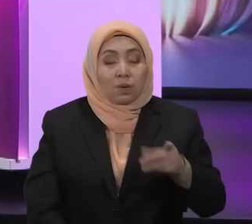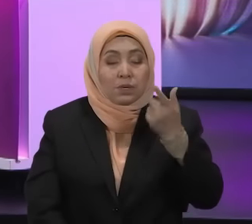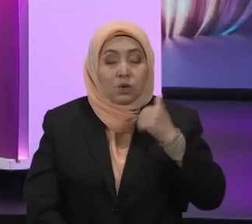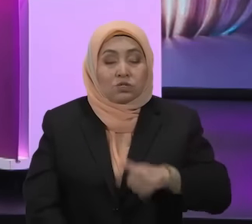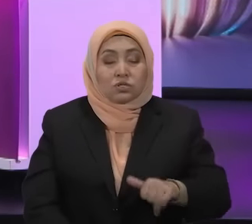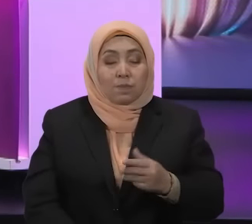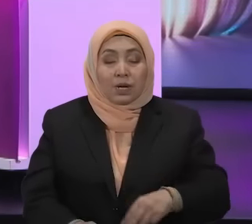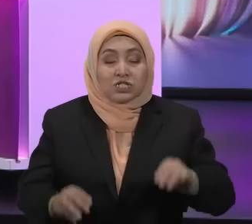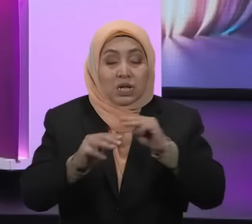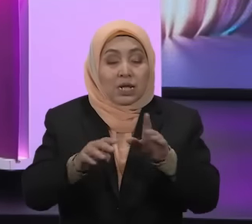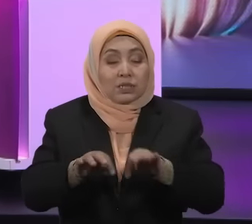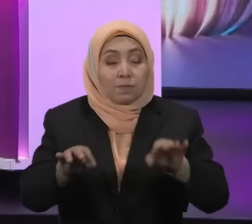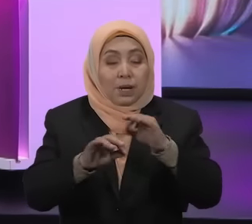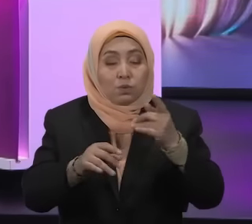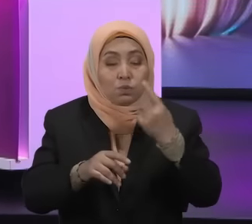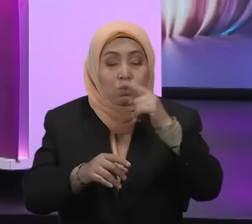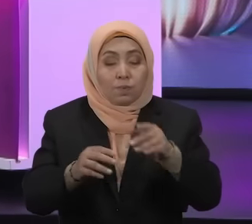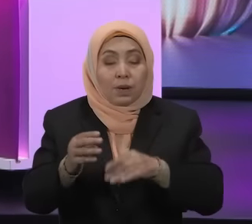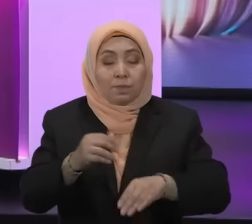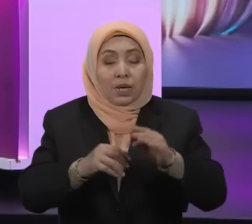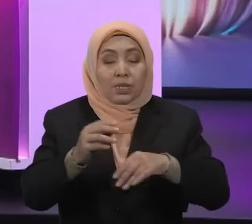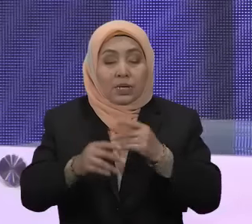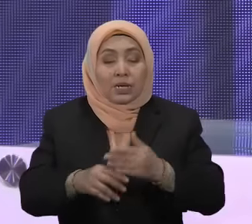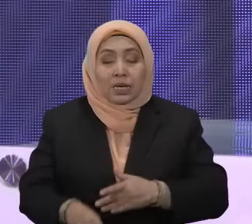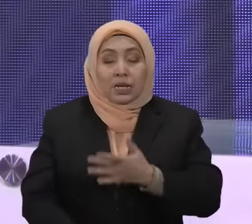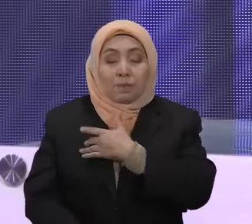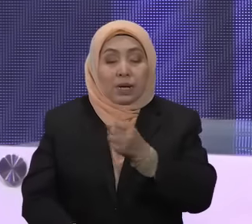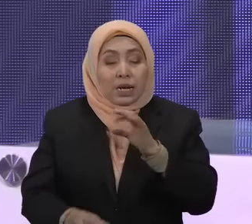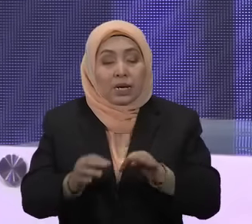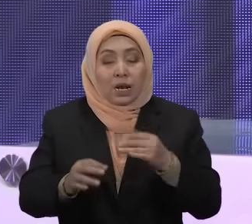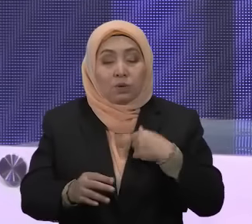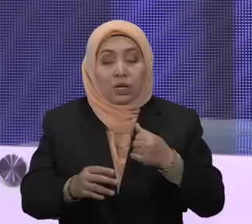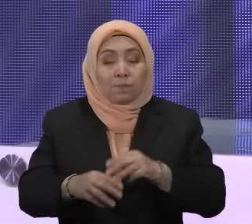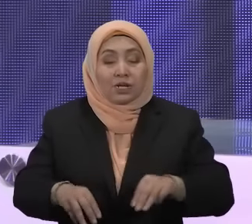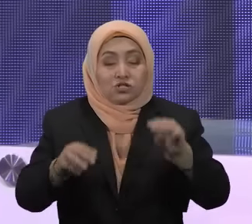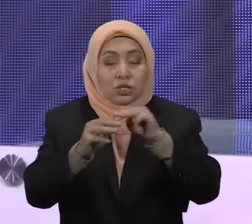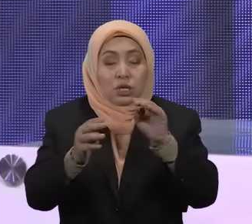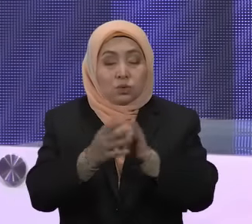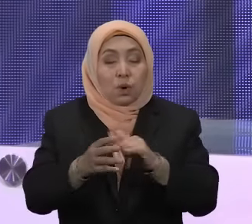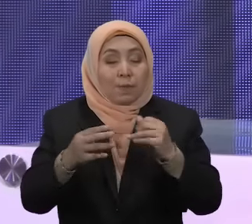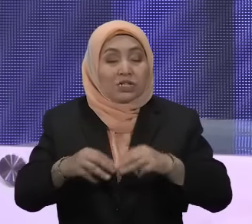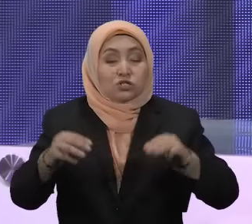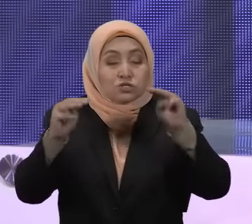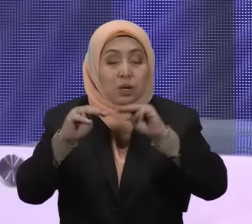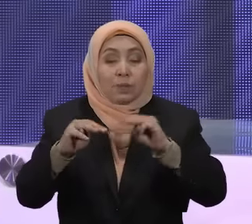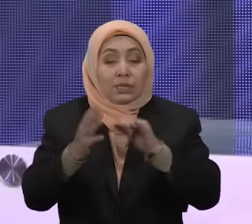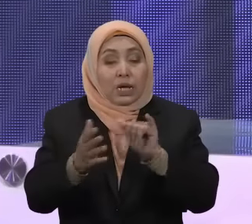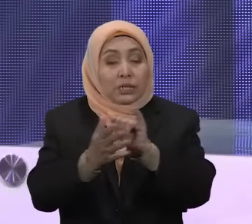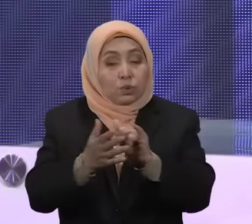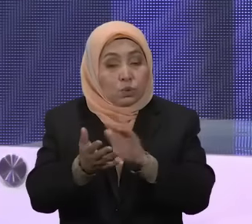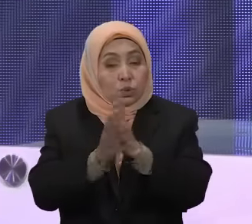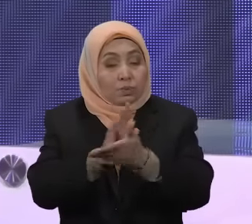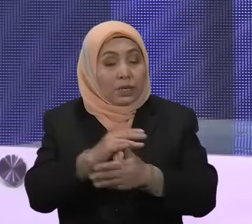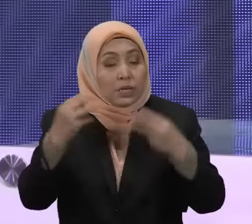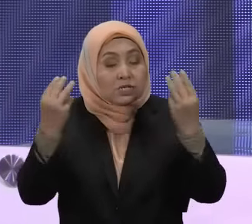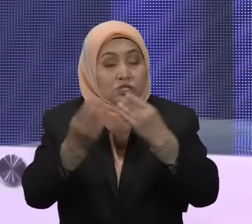masjid adalah tempat untuk membina iman. Dan kalau di masjid itu majlis-majlis ilmunya itu tidak membina iman,